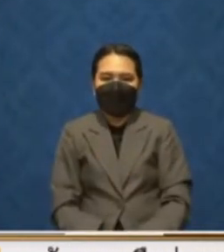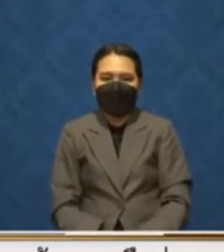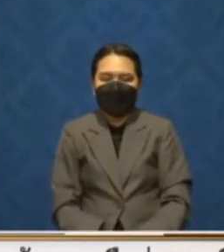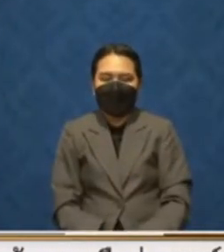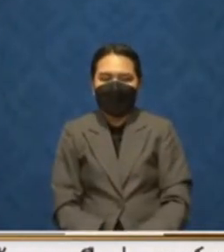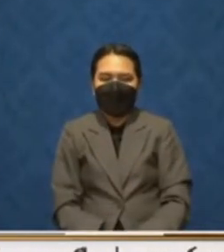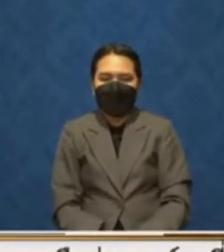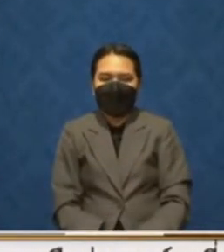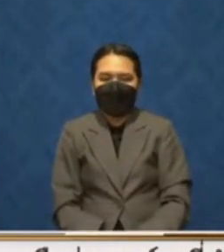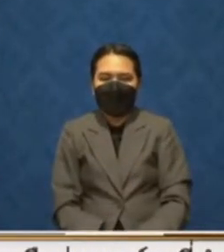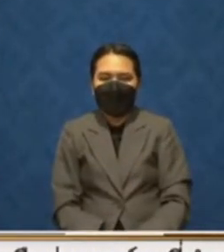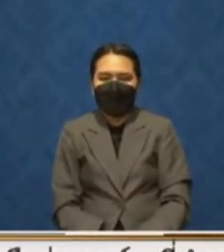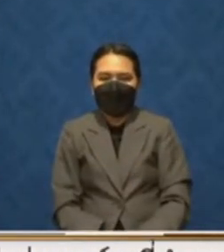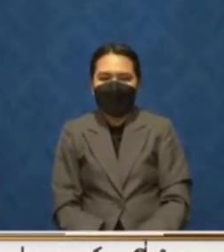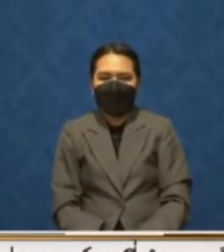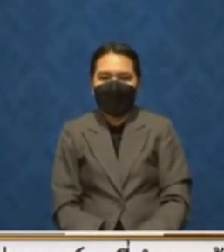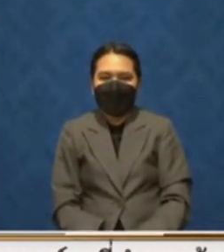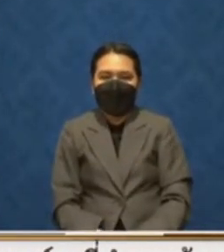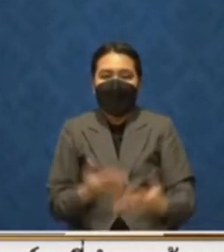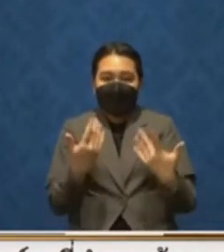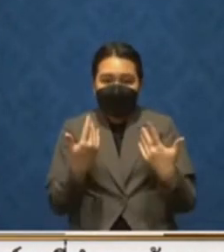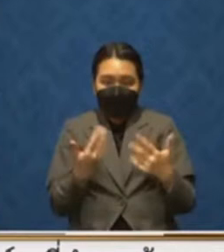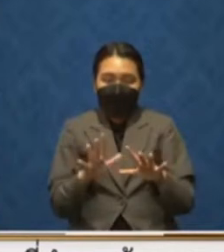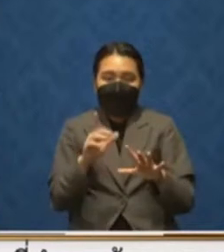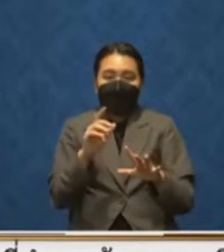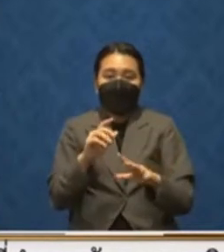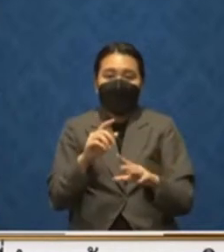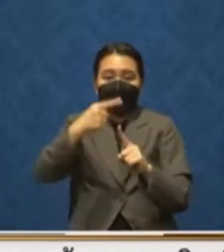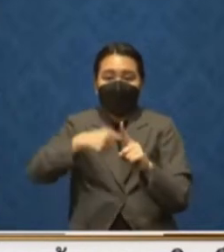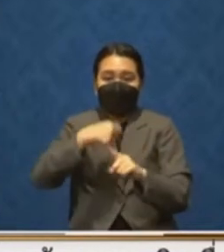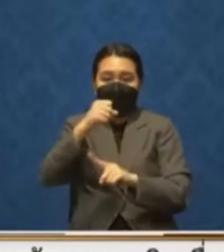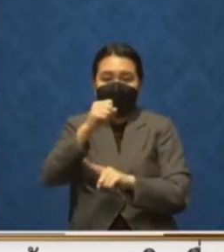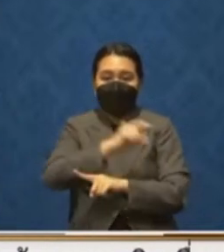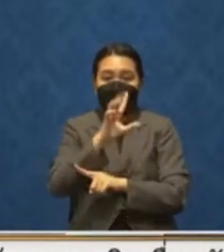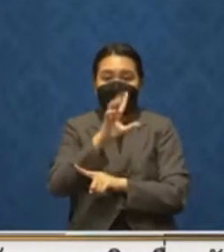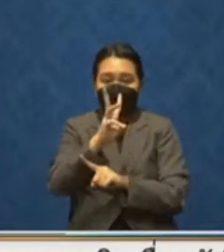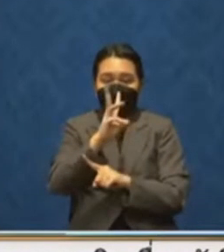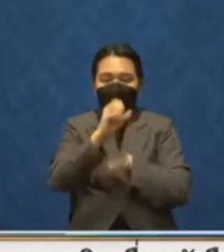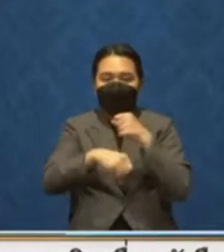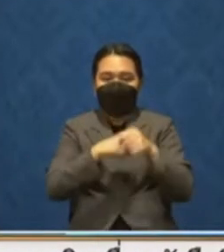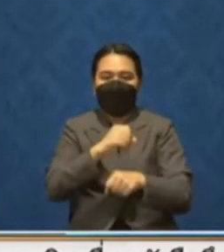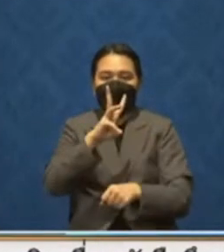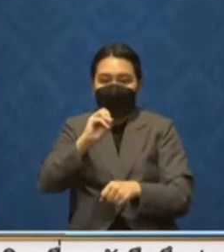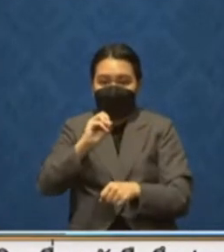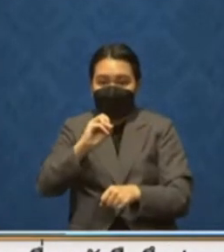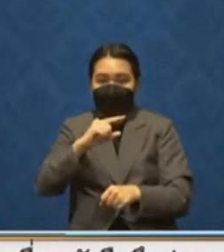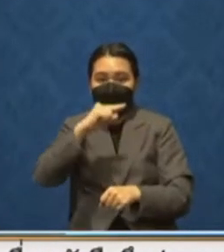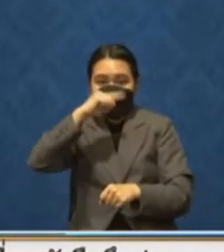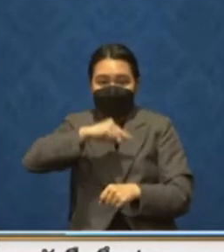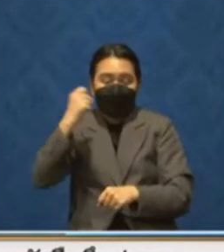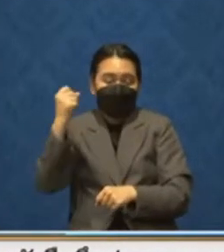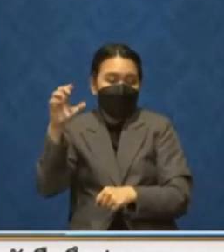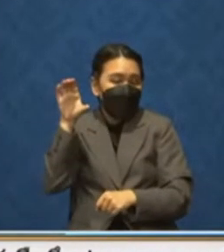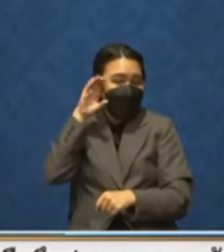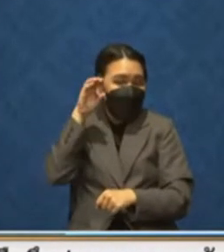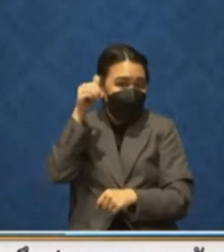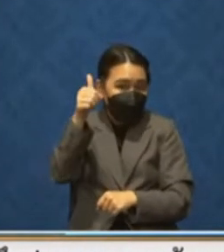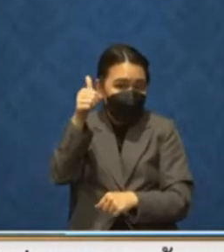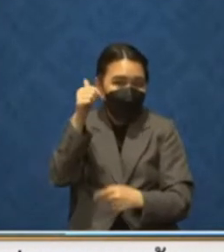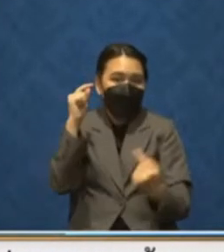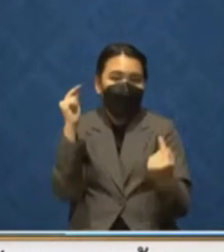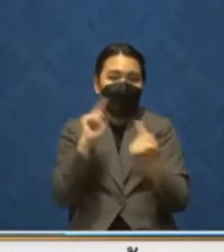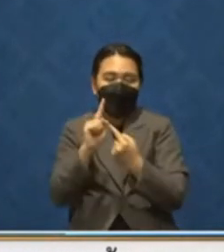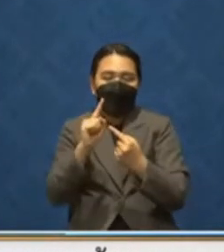คือเรื่องเรื่องเรื่องนี้ตกทั้งวันที่ 6ตุลาคม 60นะครับไทยและความเชื่อมั่นได้มาฐานะความปลอดภัยนิรภัยกันการ